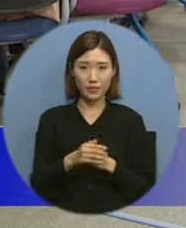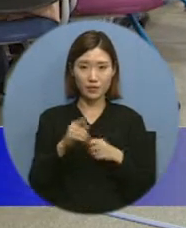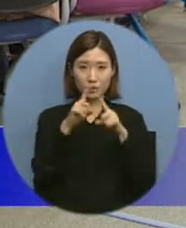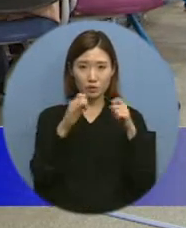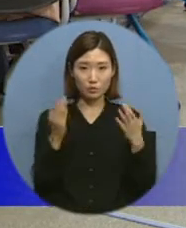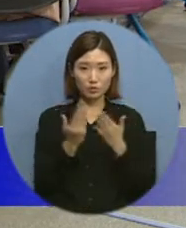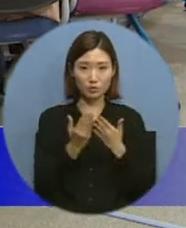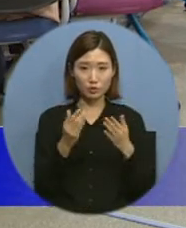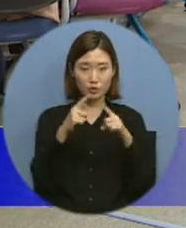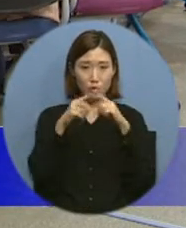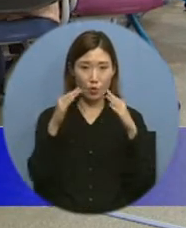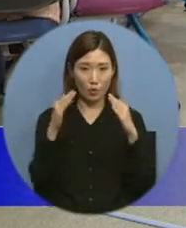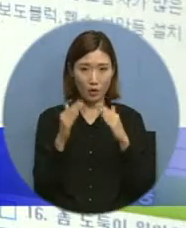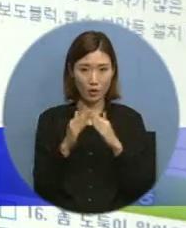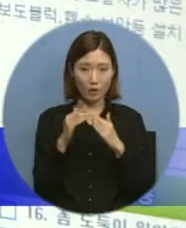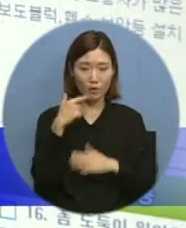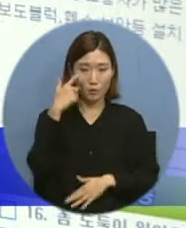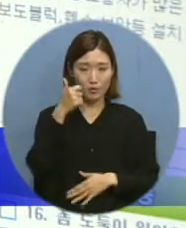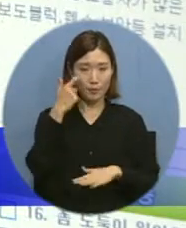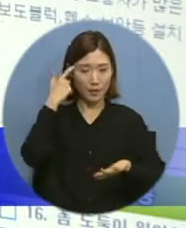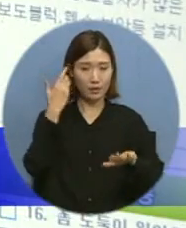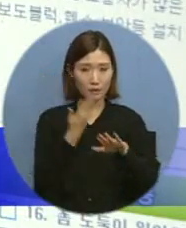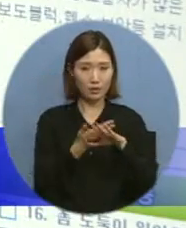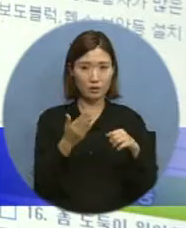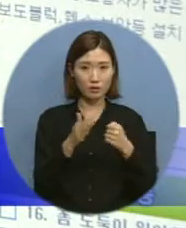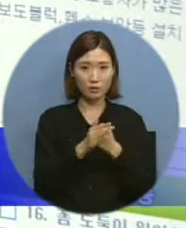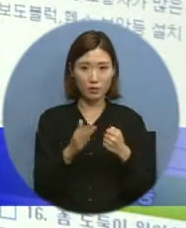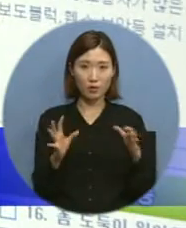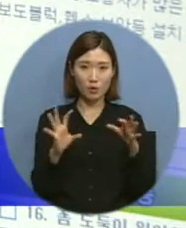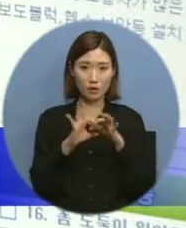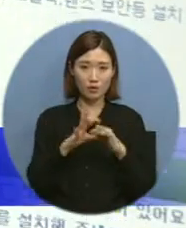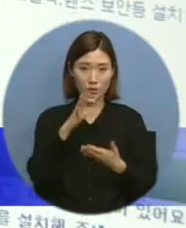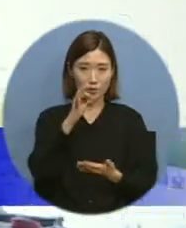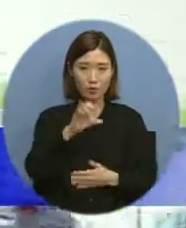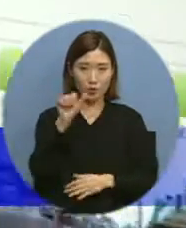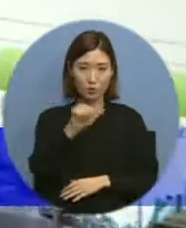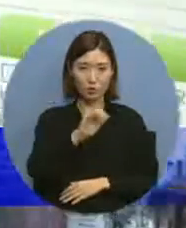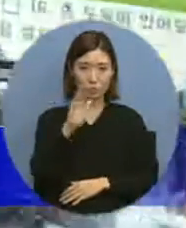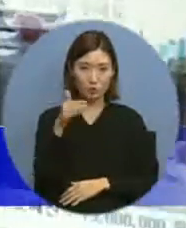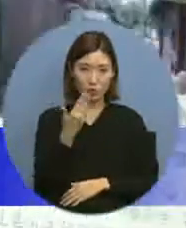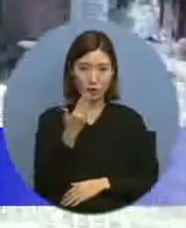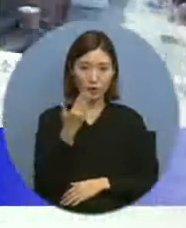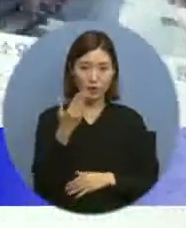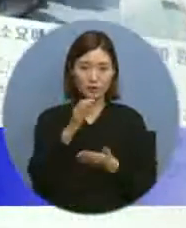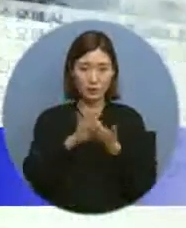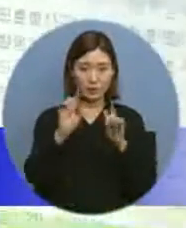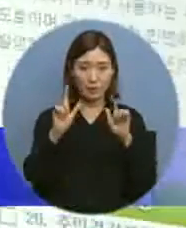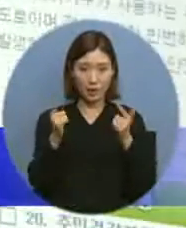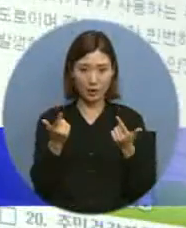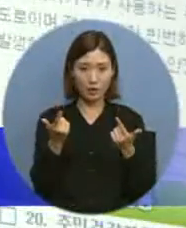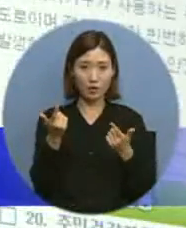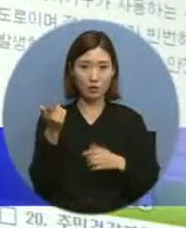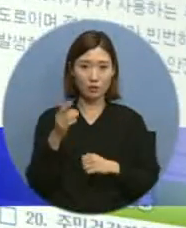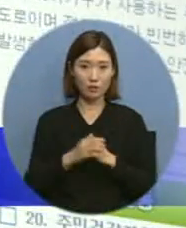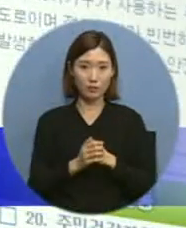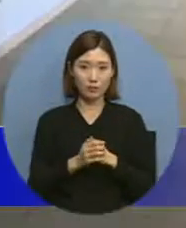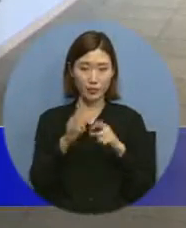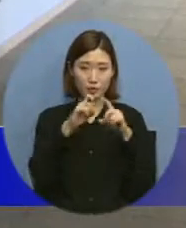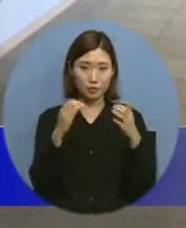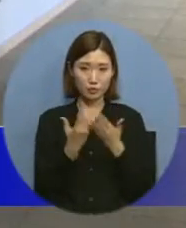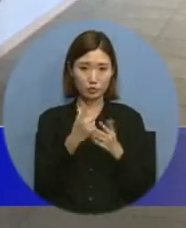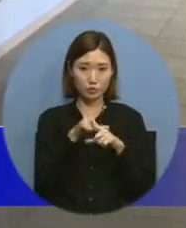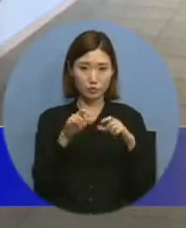성북구는 지역 교회 목사들이 반대한다는 이유로 관련 예산 5,900만 원을 불용시켰고 이에 대해 성북구